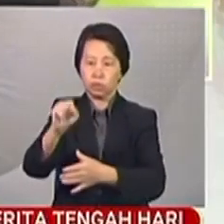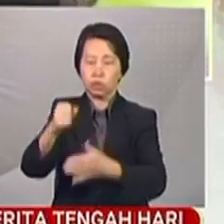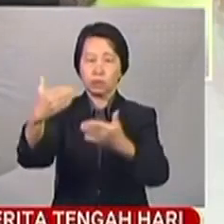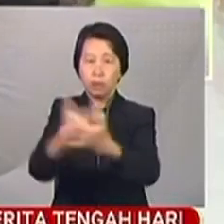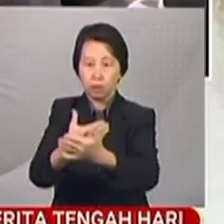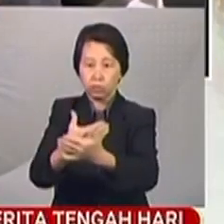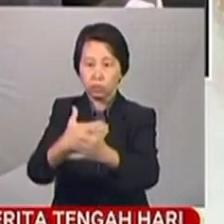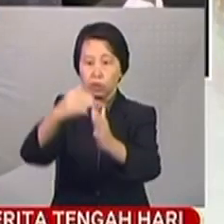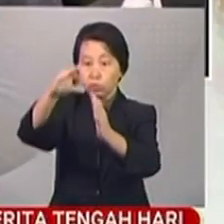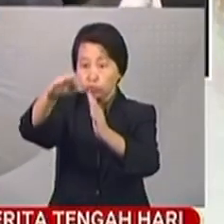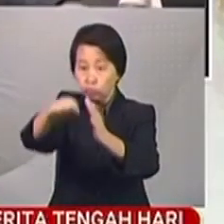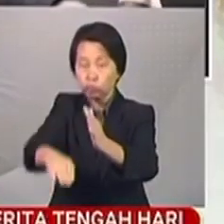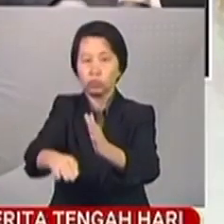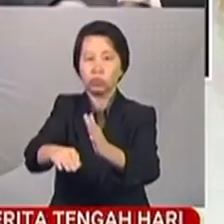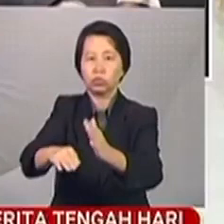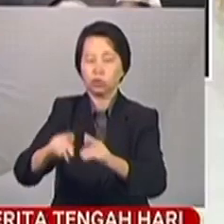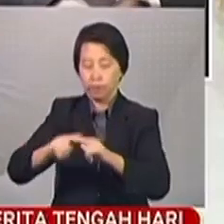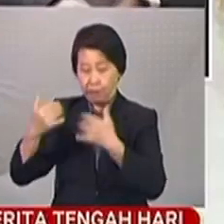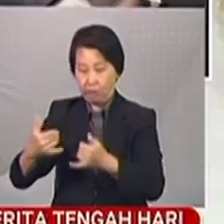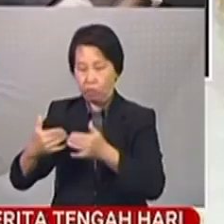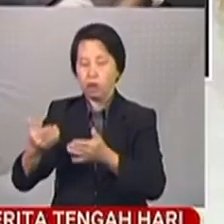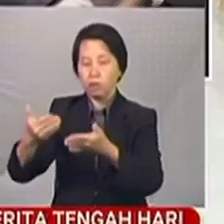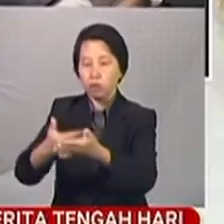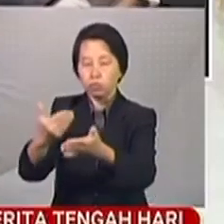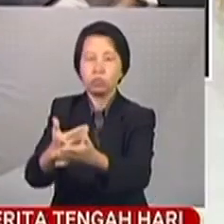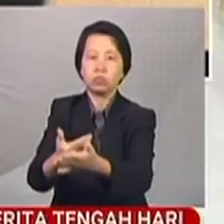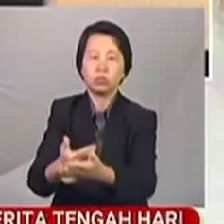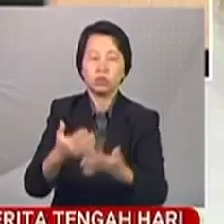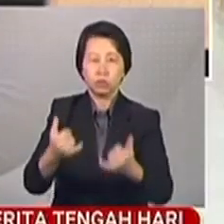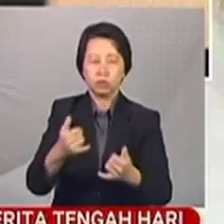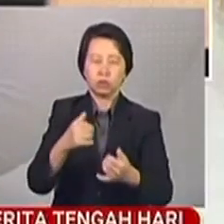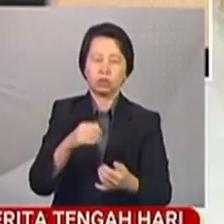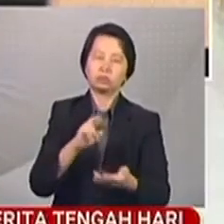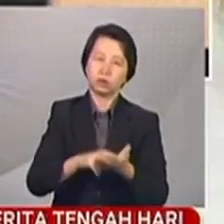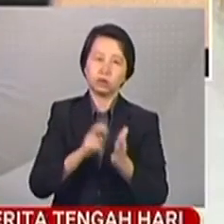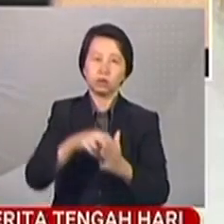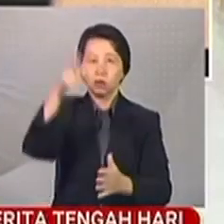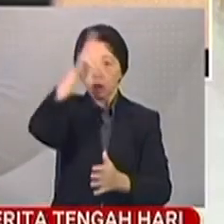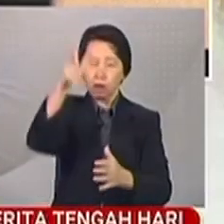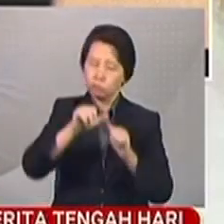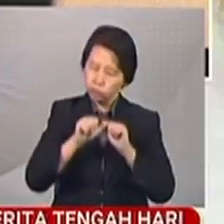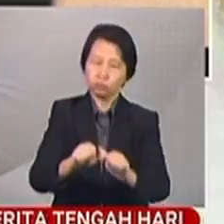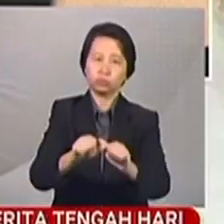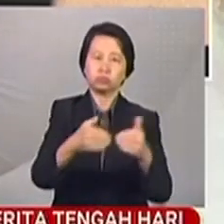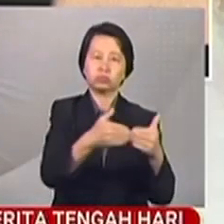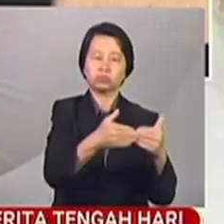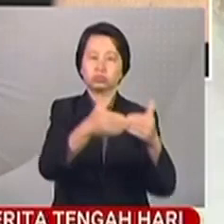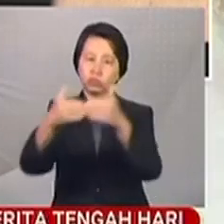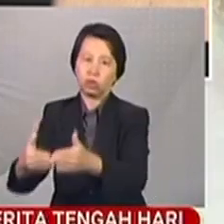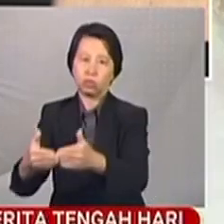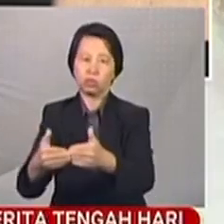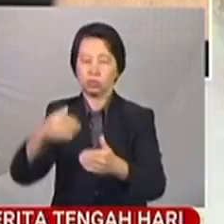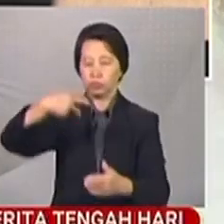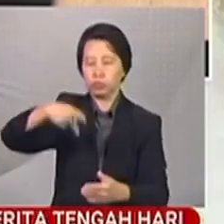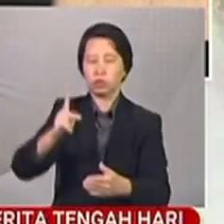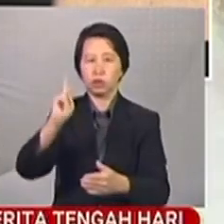mulai menurun Hai dan ini menuntut kerajaan untuk meneruskan perintah kawalan pergerakan